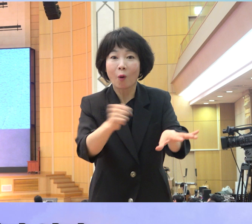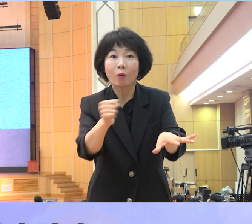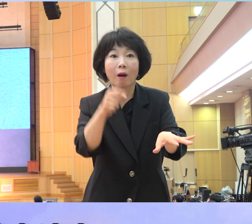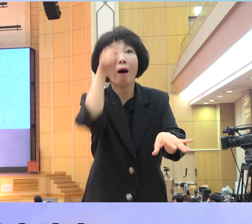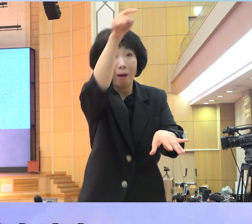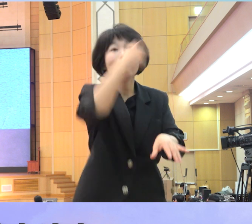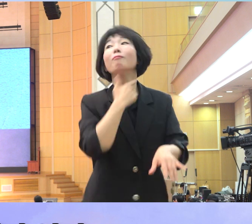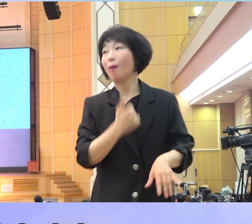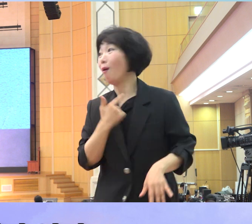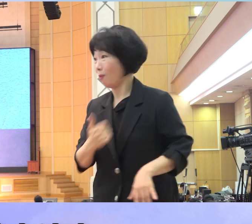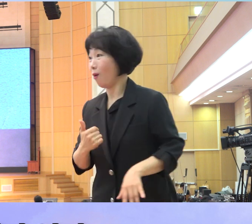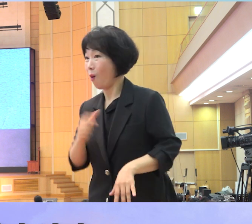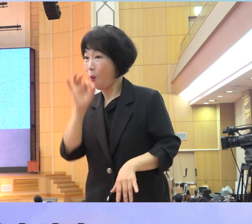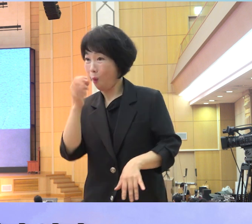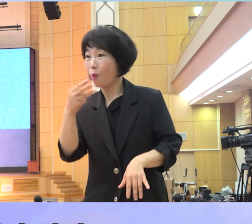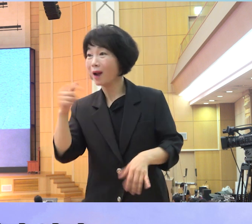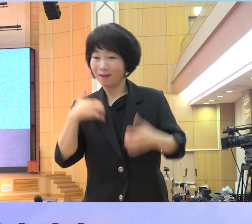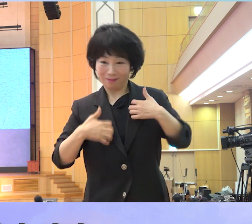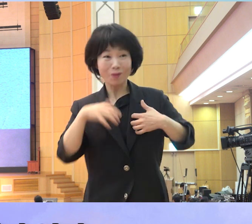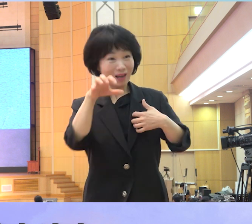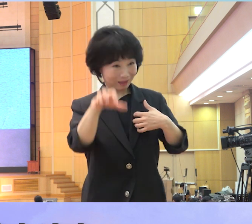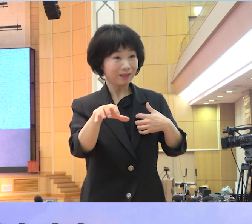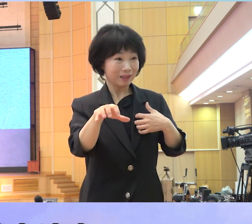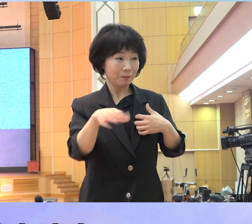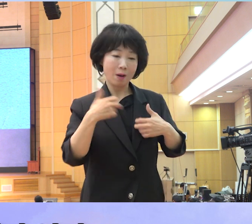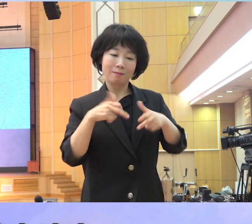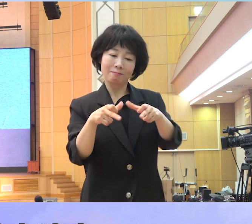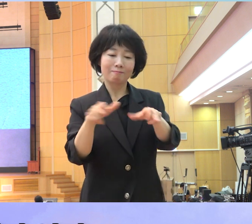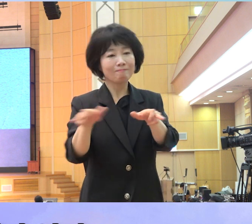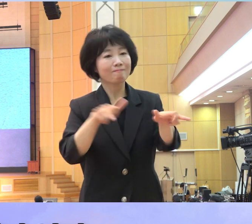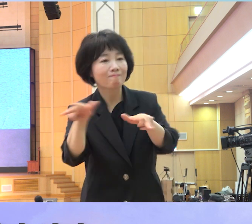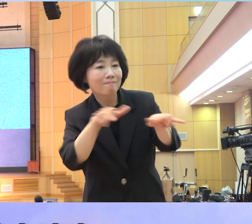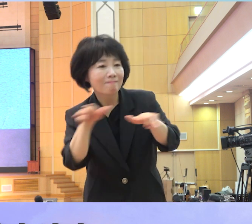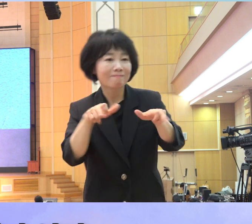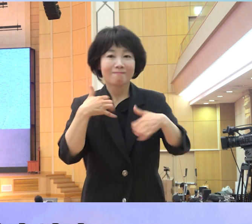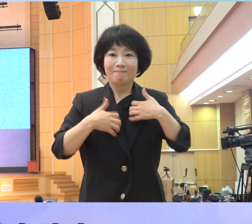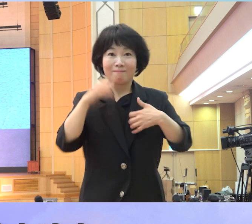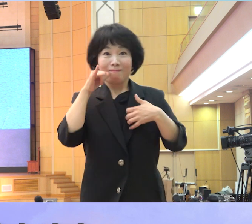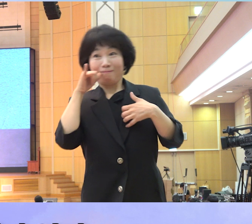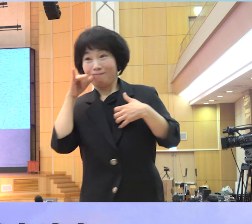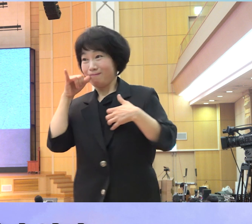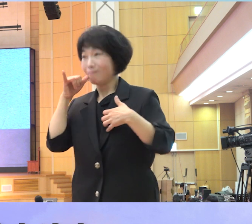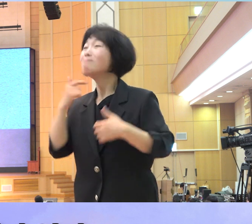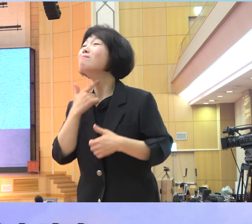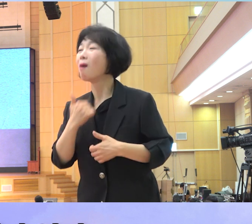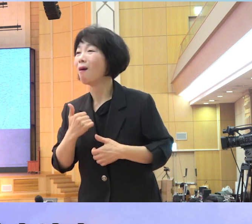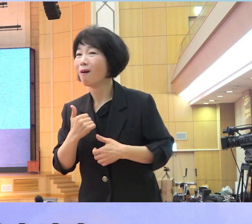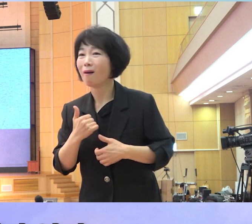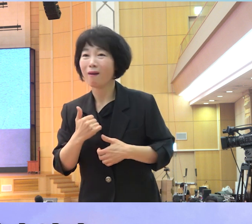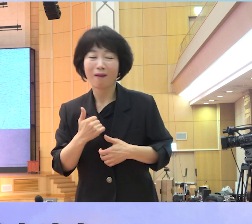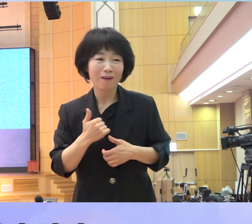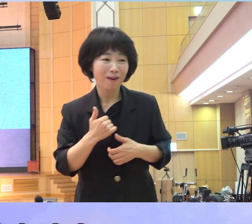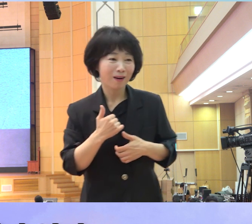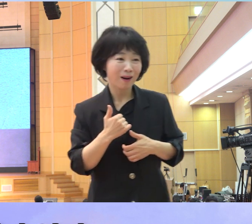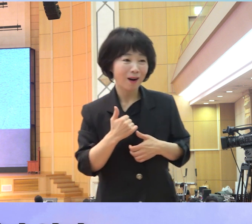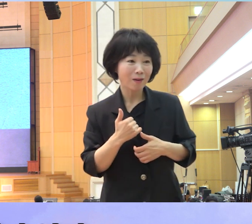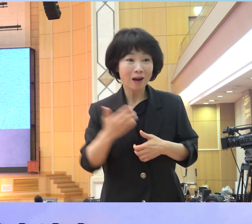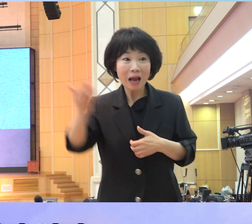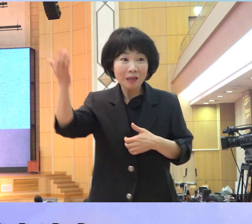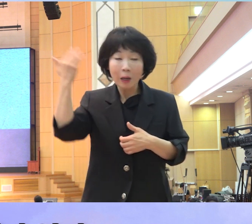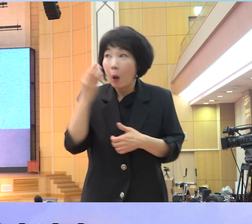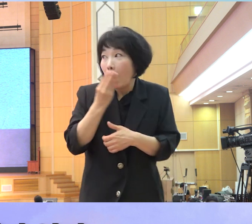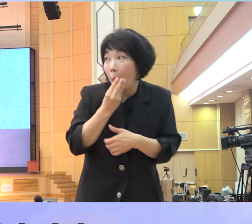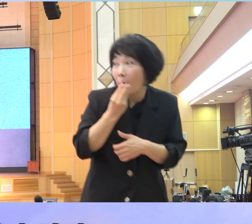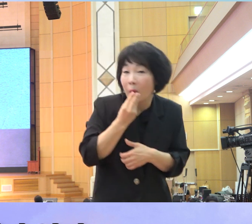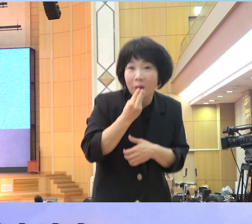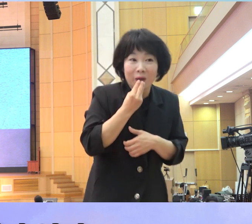지금은 뭐 오락실 여러분도 가셔서 게임도 하시고 뭐 그러지 않습니까? 근데 그때는 오락실 가면 천벌 받는 줄